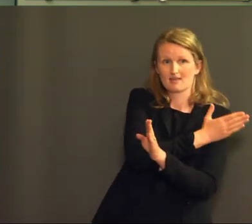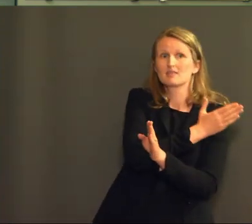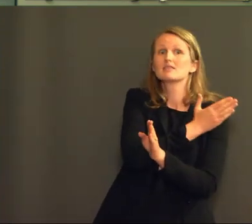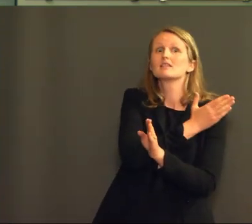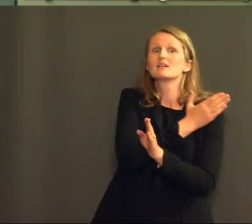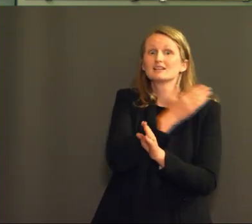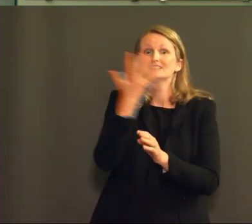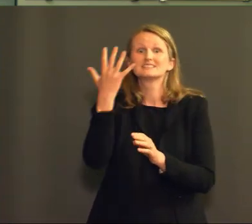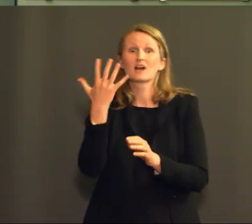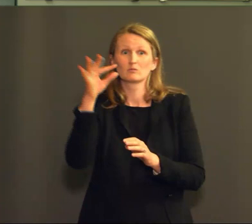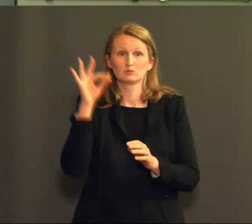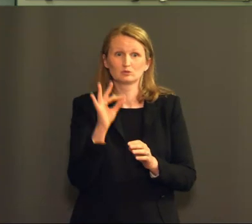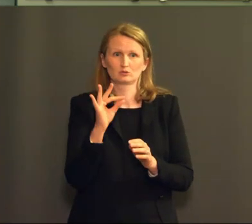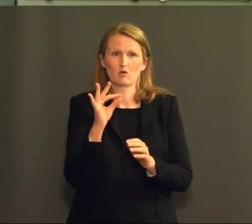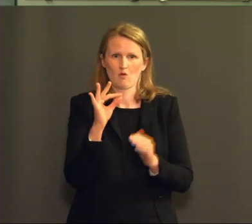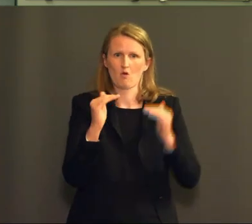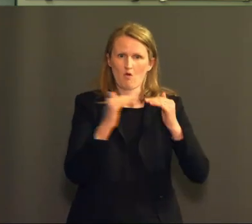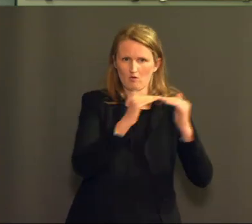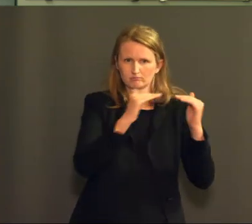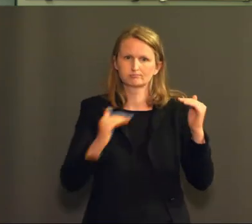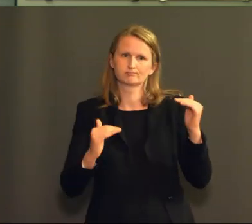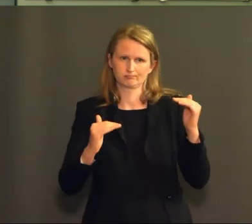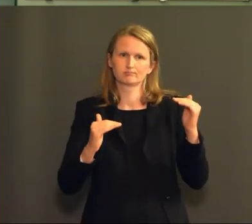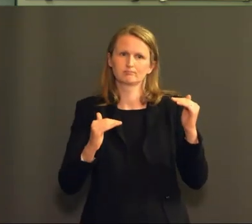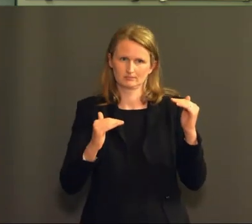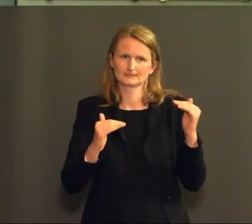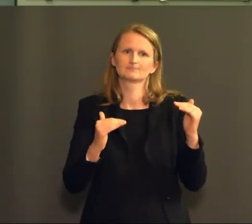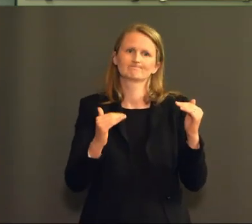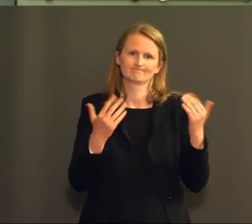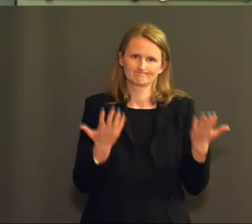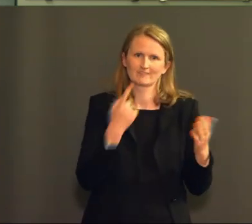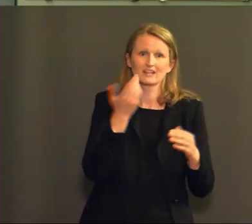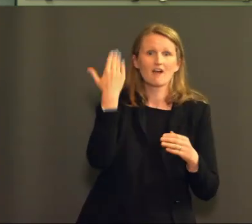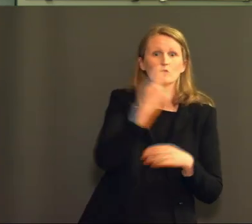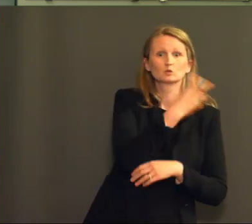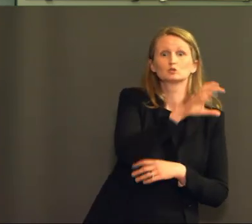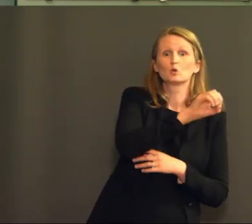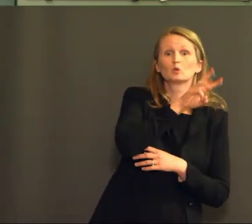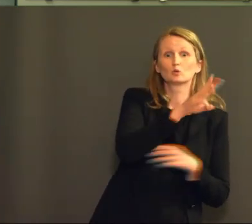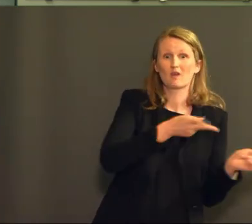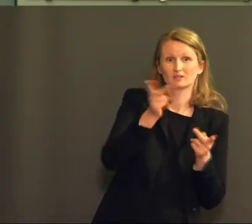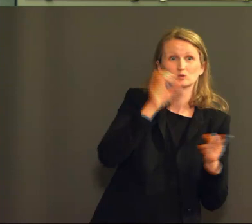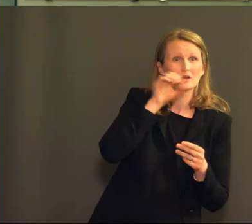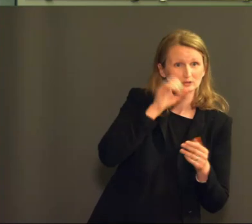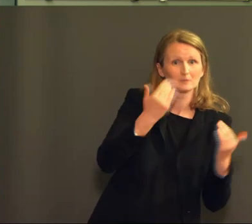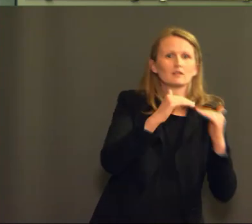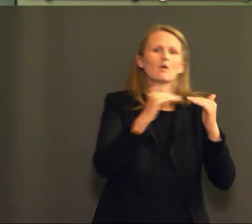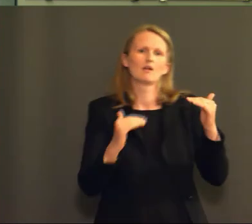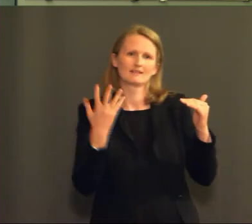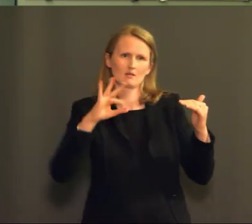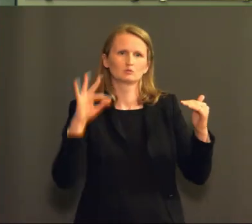semaine précédente, 233 hospitalisations par jour. L'occupation